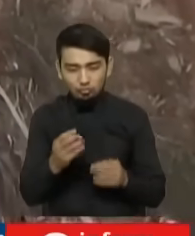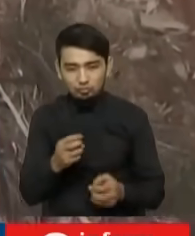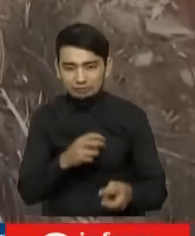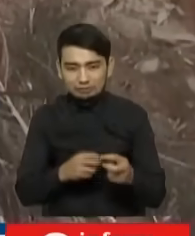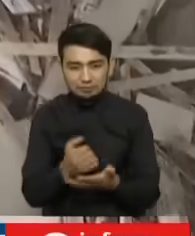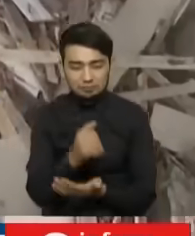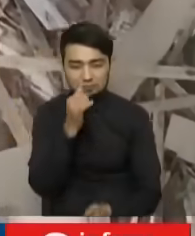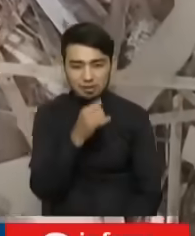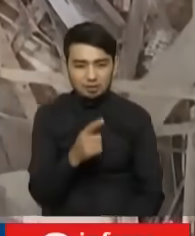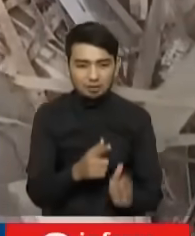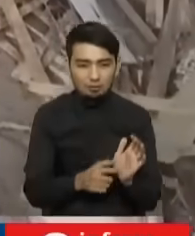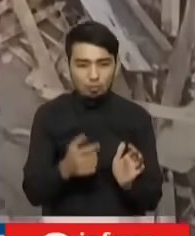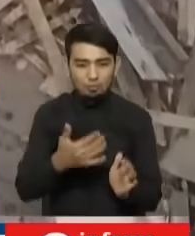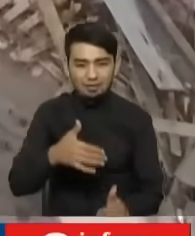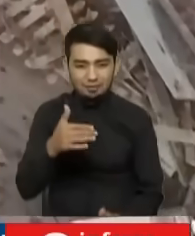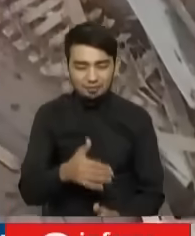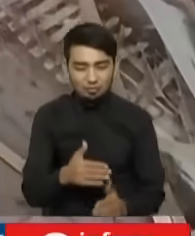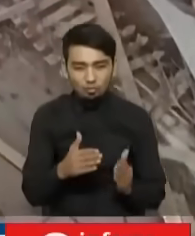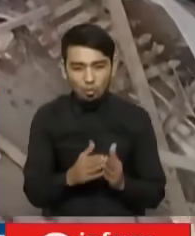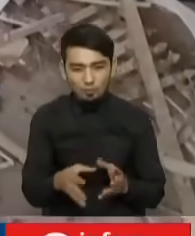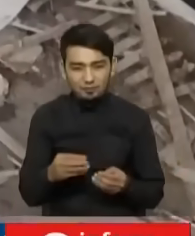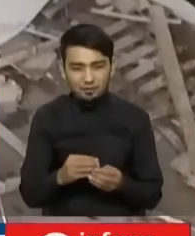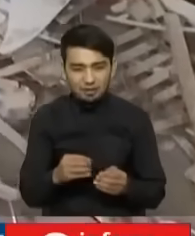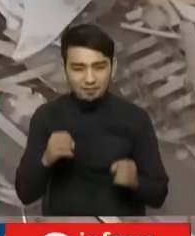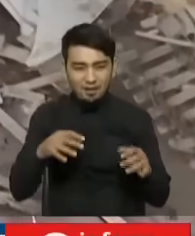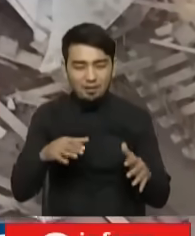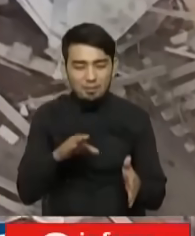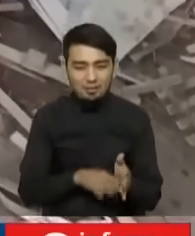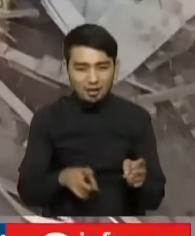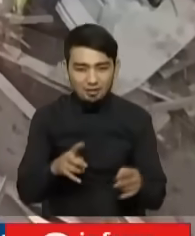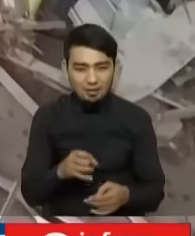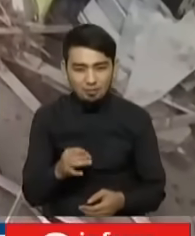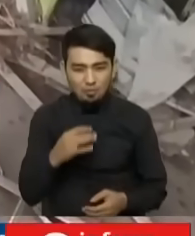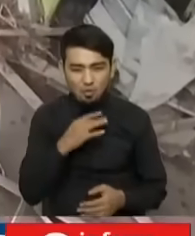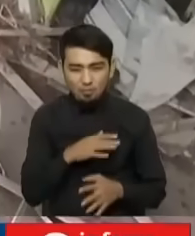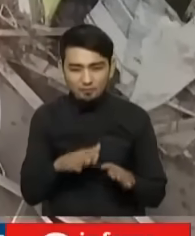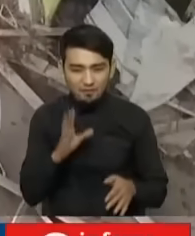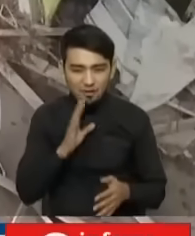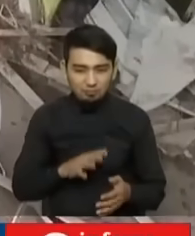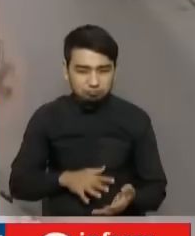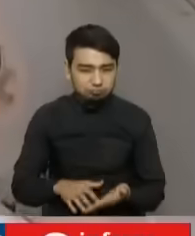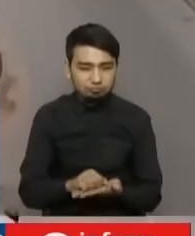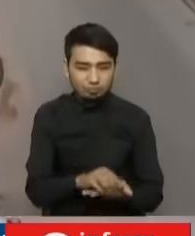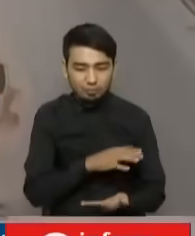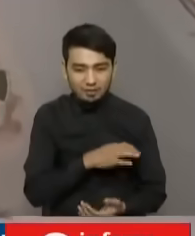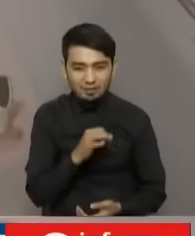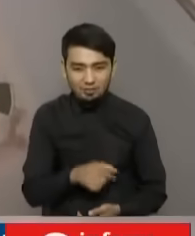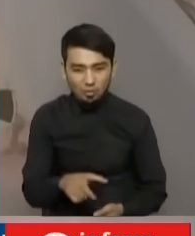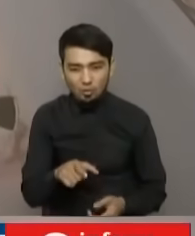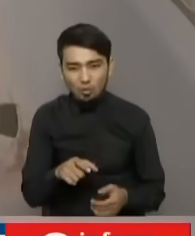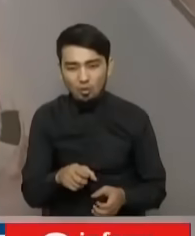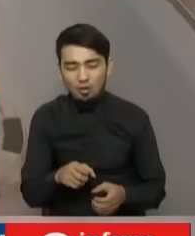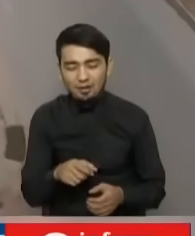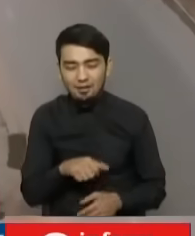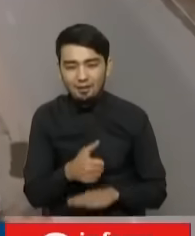табылмаған. 750 мыңнан астам үй жарықсыз қалып, көп жерді су шайып кеткен. Апат кесірінен елді мекенге апаратын негізгі жолдар да жабылып қалды.